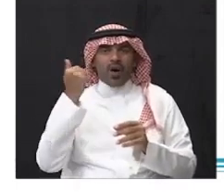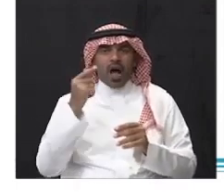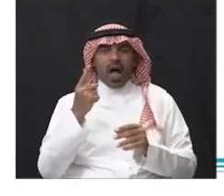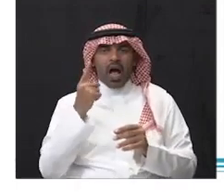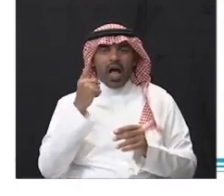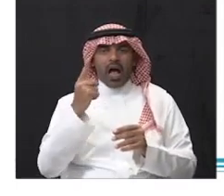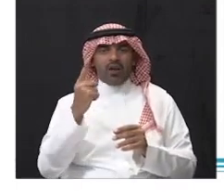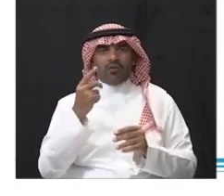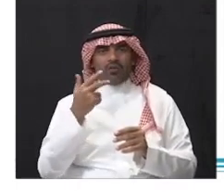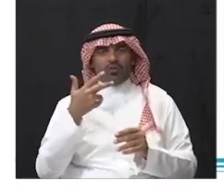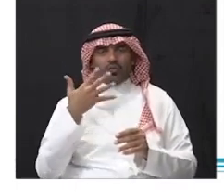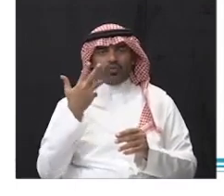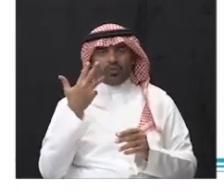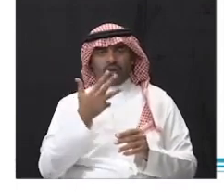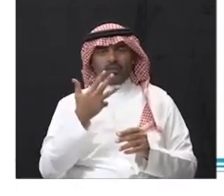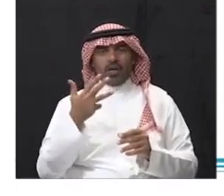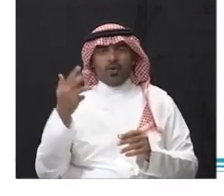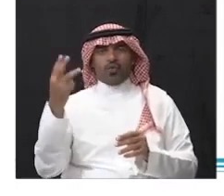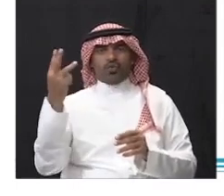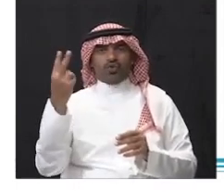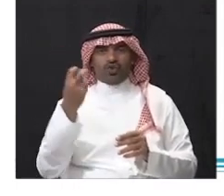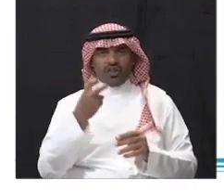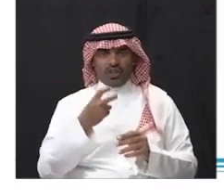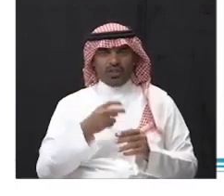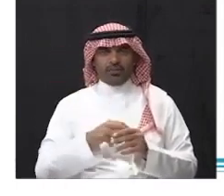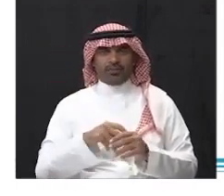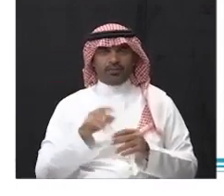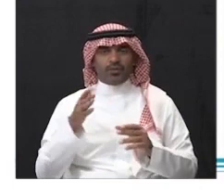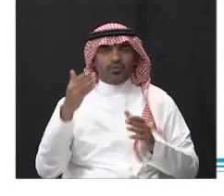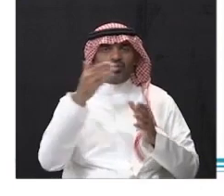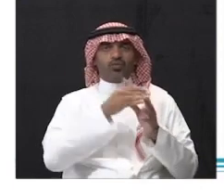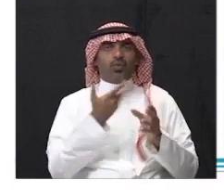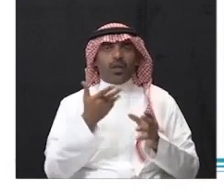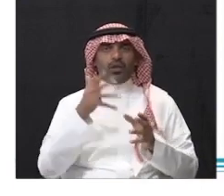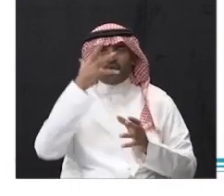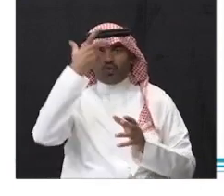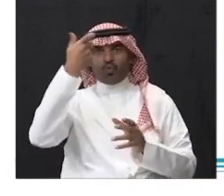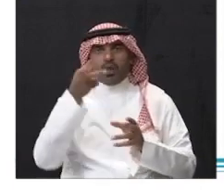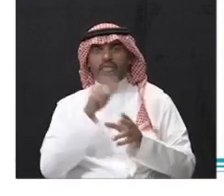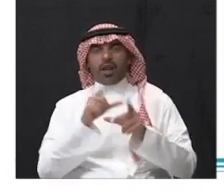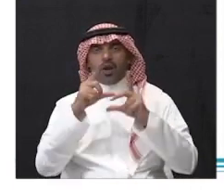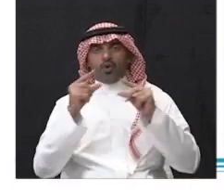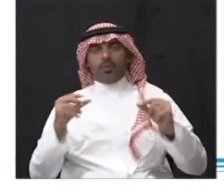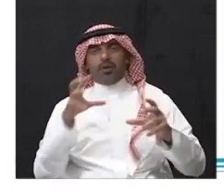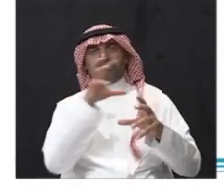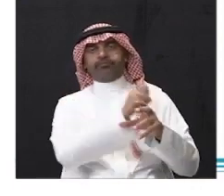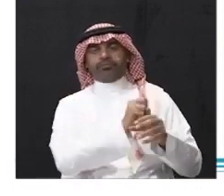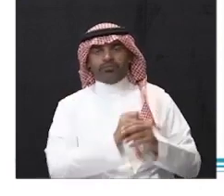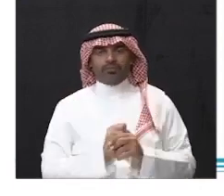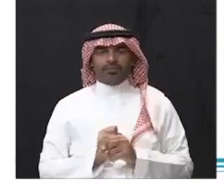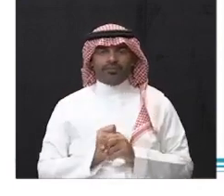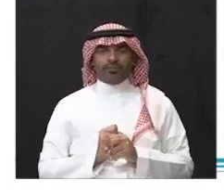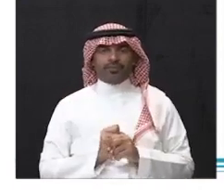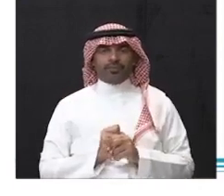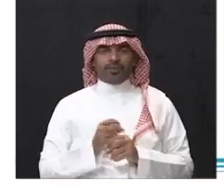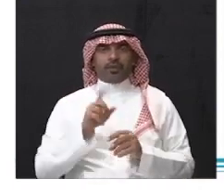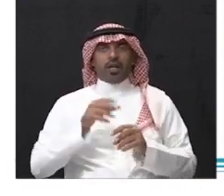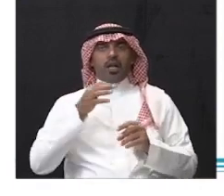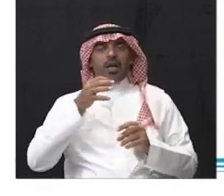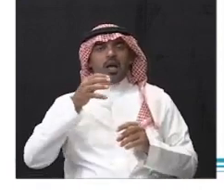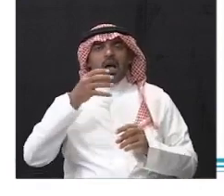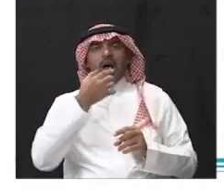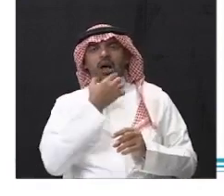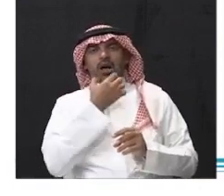1920 من الميلاد على سوريا ولبنان، الانتداب البريطاني عام 1920 من الميلاد على